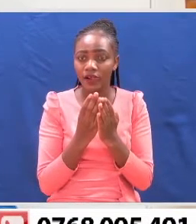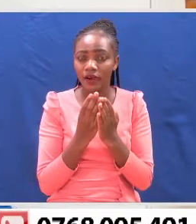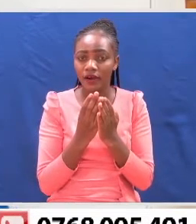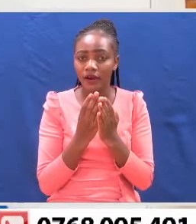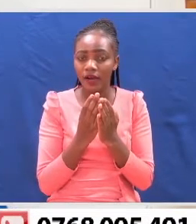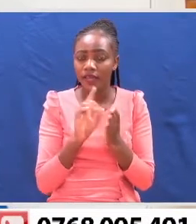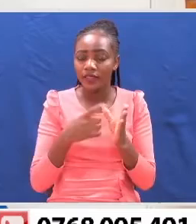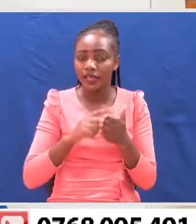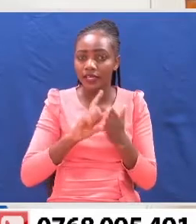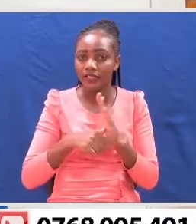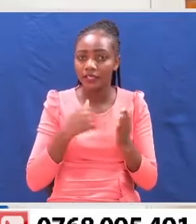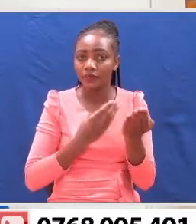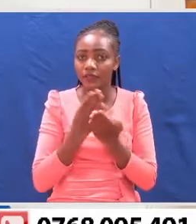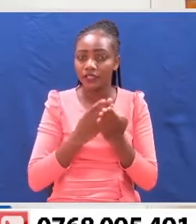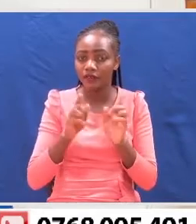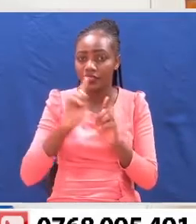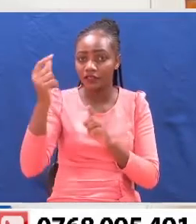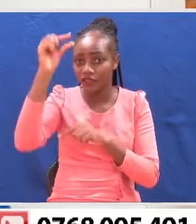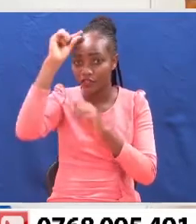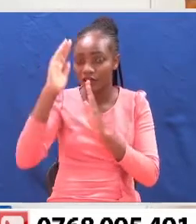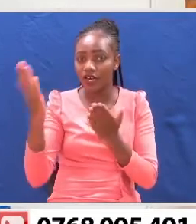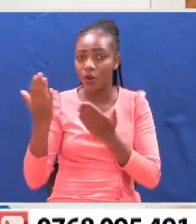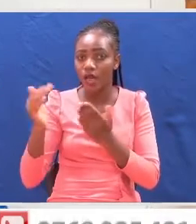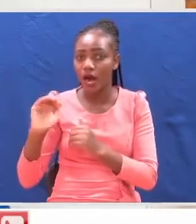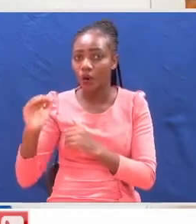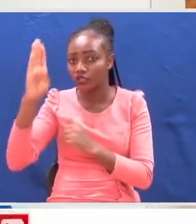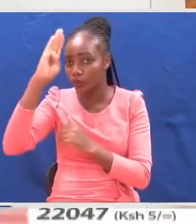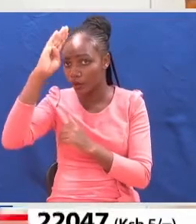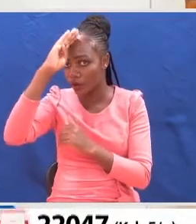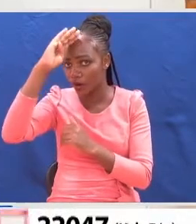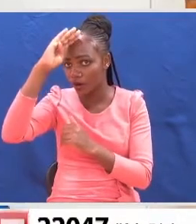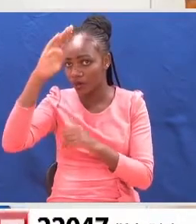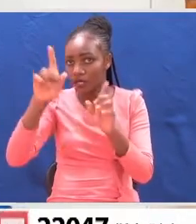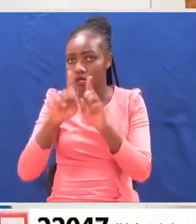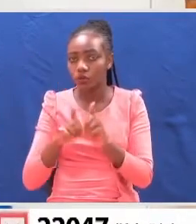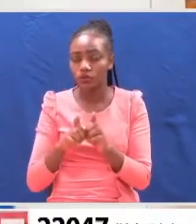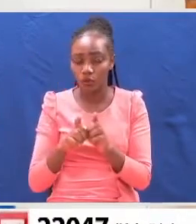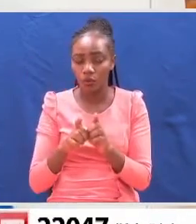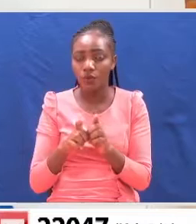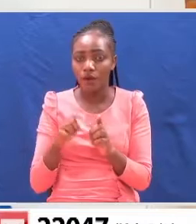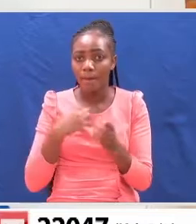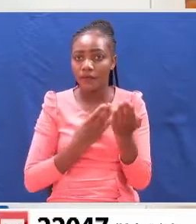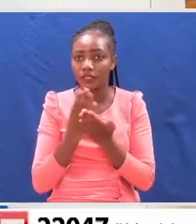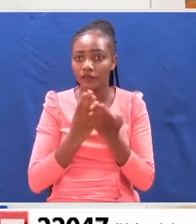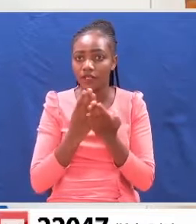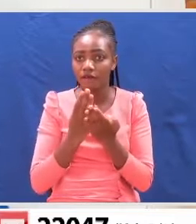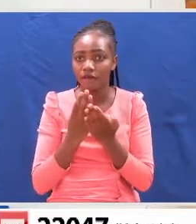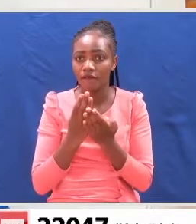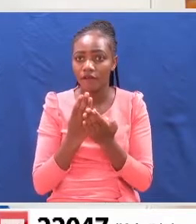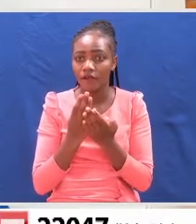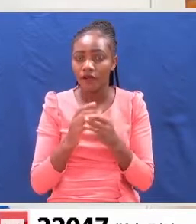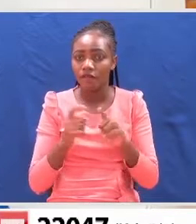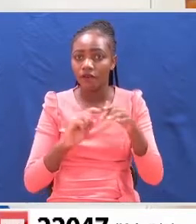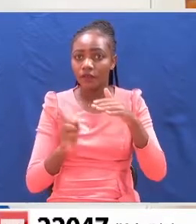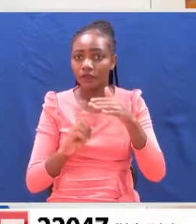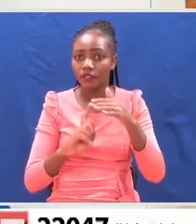kabla hapo nimekuwa gavana wa kwanza kule kaunti ya Bungoma, na kabla hapo pia nimekuwa katibu wa kudumu katika wizara